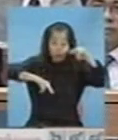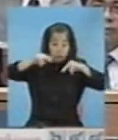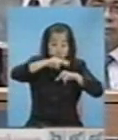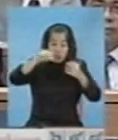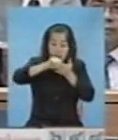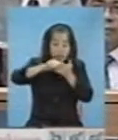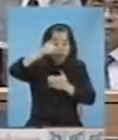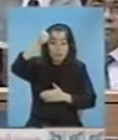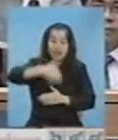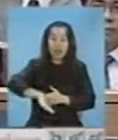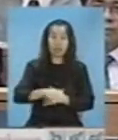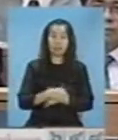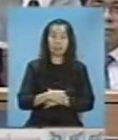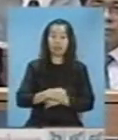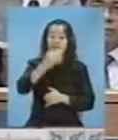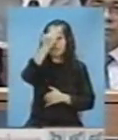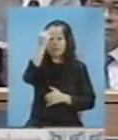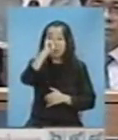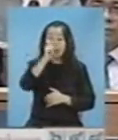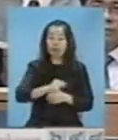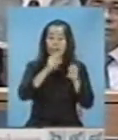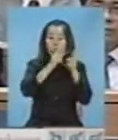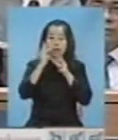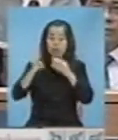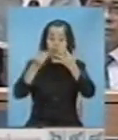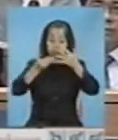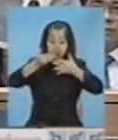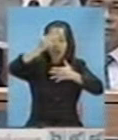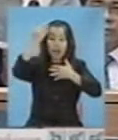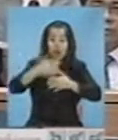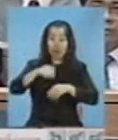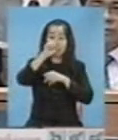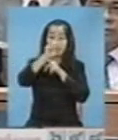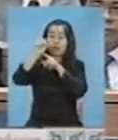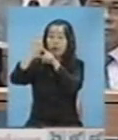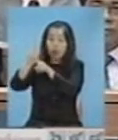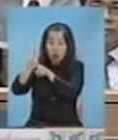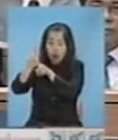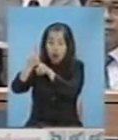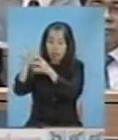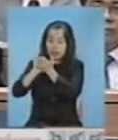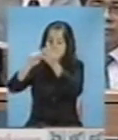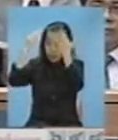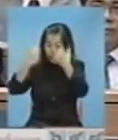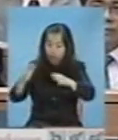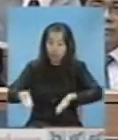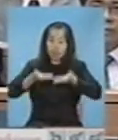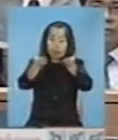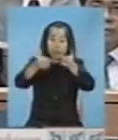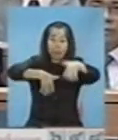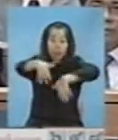ครับเพราะท่านไปเขียนขั้นตอนสสร.ร่างเสร็จเอาไปทำประชามติเลย